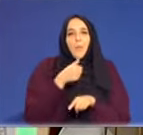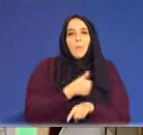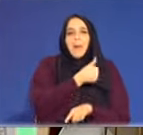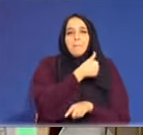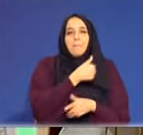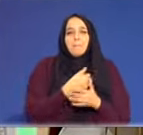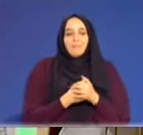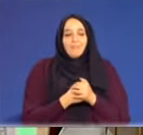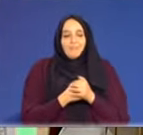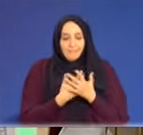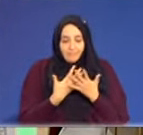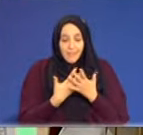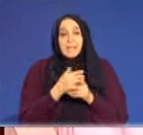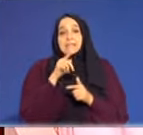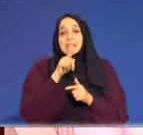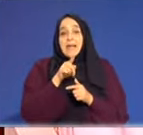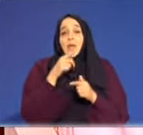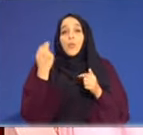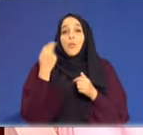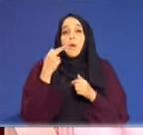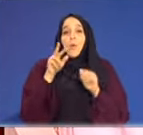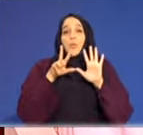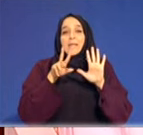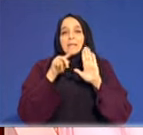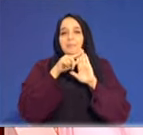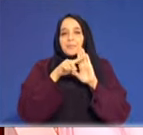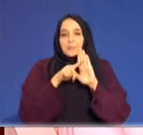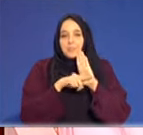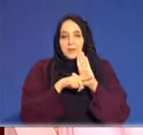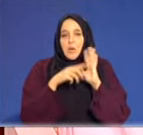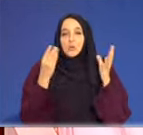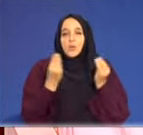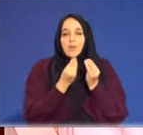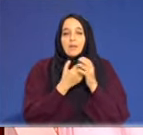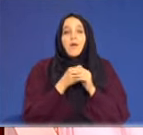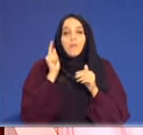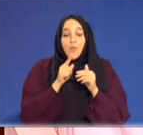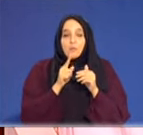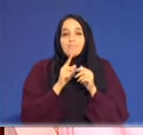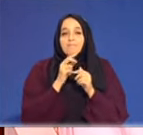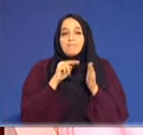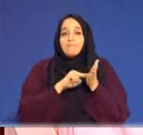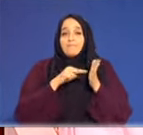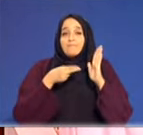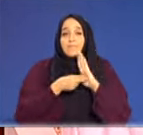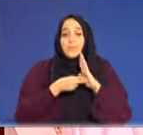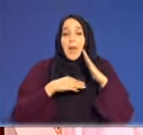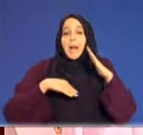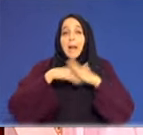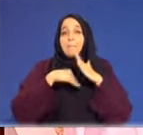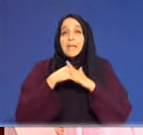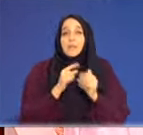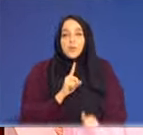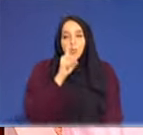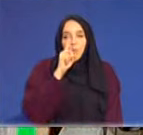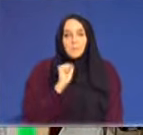الآية سنكتشف القاعدة الثامنة من قواعد الصلح، ألا وهي التزام حدود الله. دكتور سعيد، هي